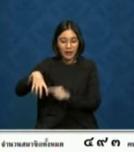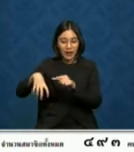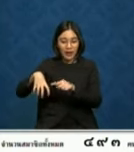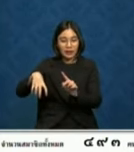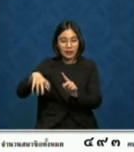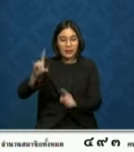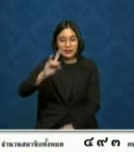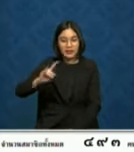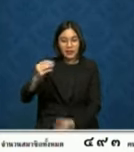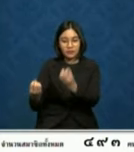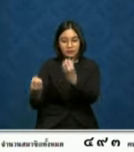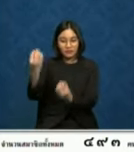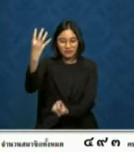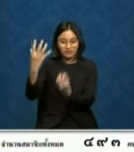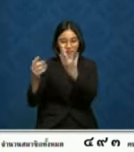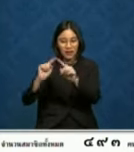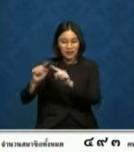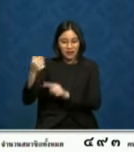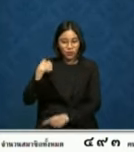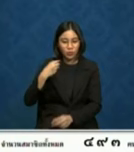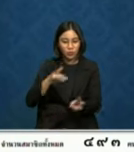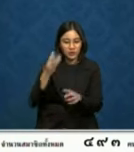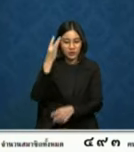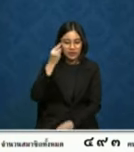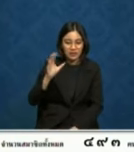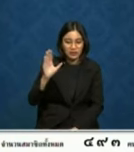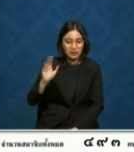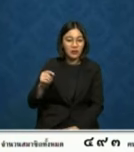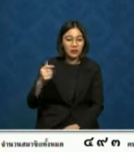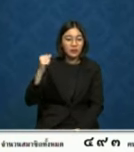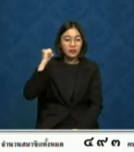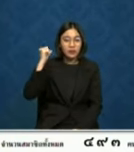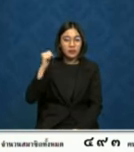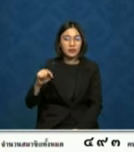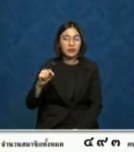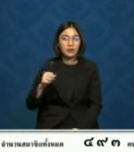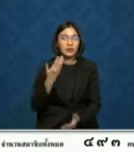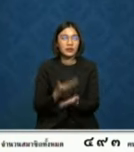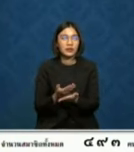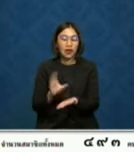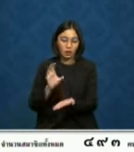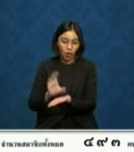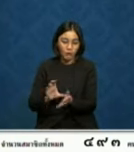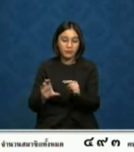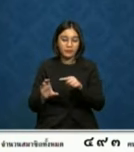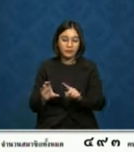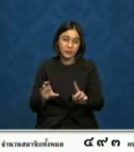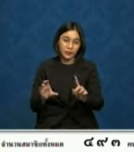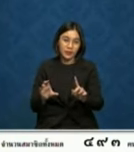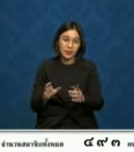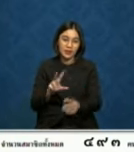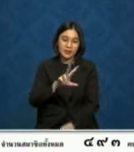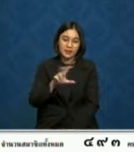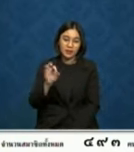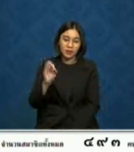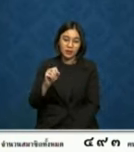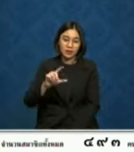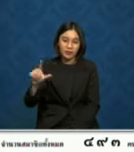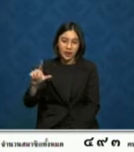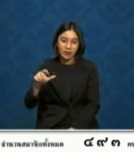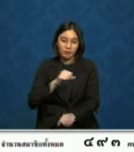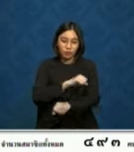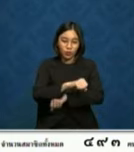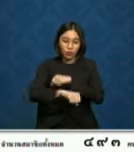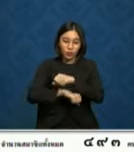สัตว์ป่าและพันธุ์พืชยังเป็นลักษณะแบบนี้การตั้งงบประมาณแบบนี้390ล้านเอาไปก่อ